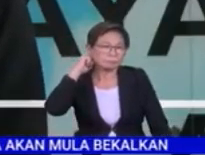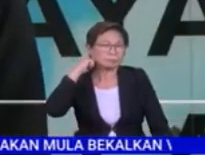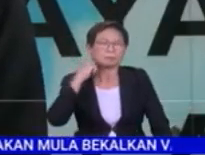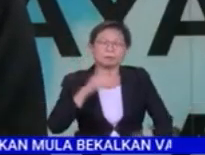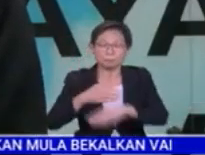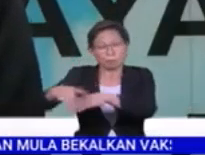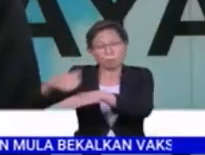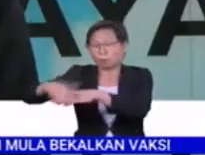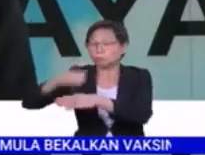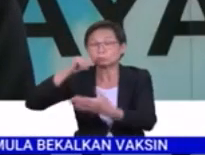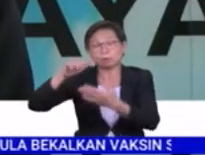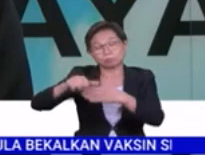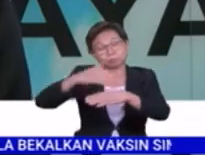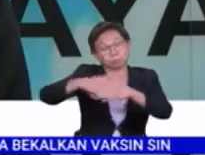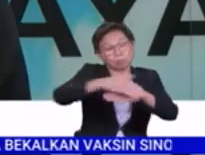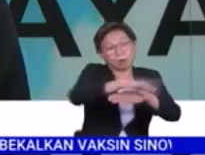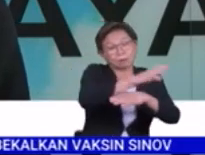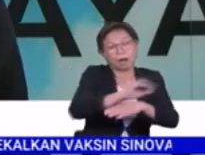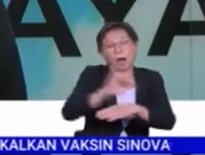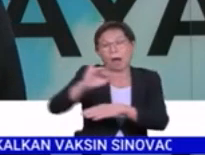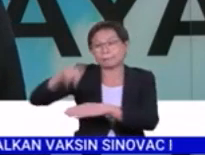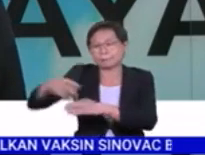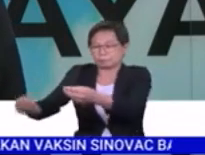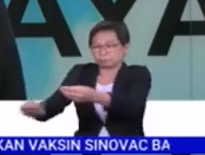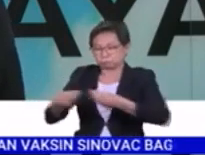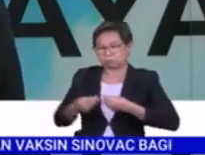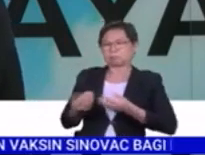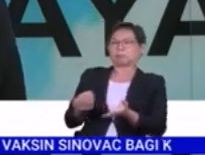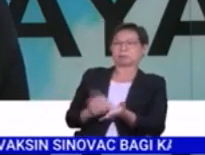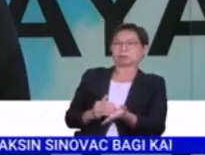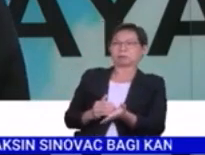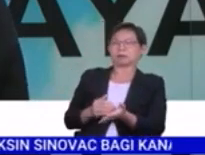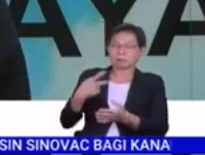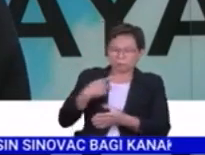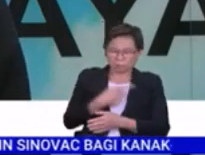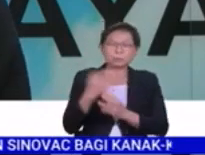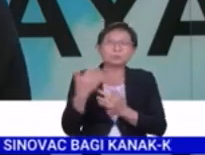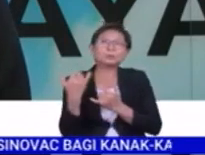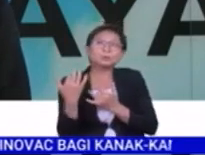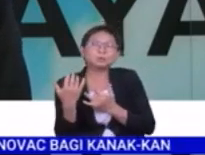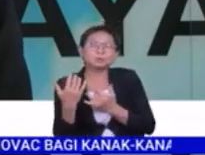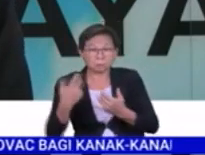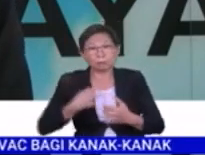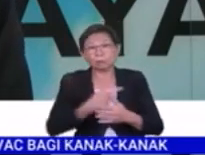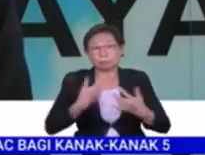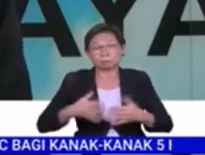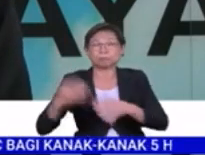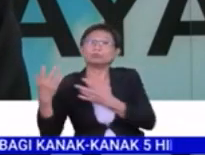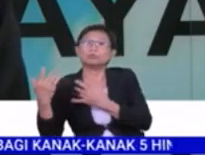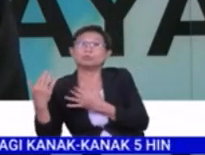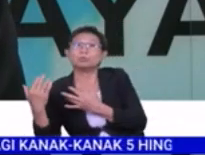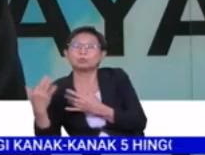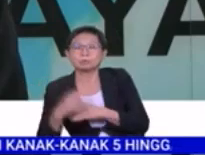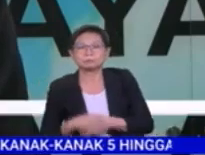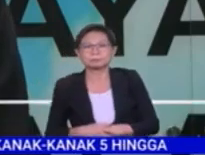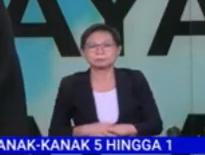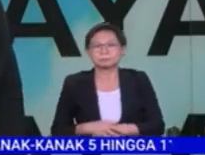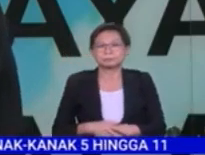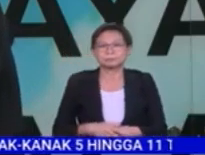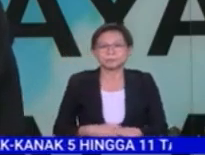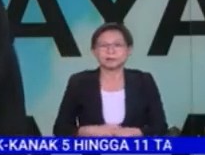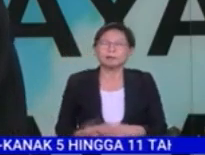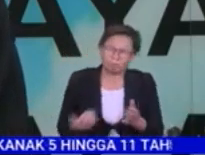Kita dah hantar sebelum ini dan IP itu telah dipulangkan semula. Dan kita masih menunggu. In fact, kita dah pun beberapa kali